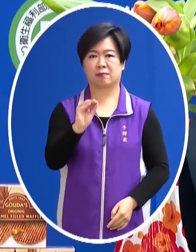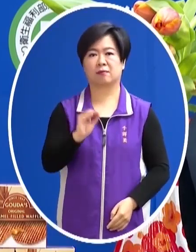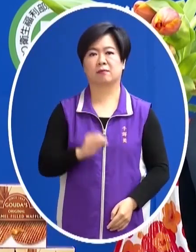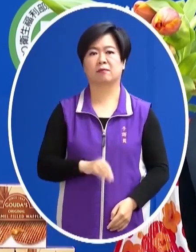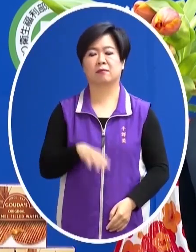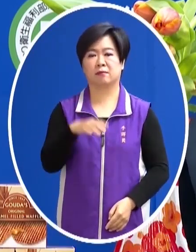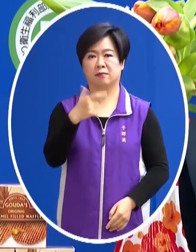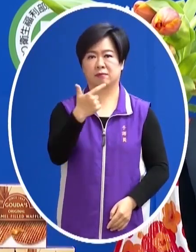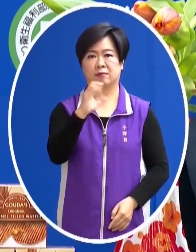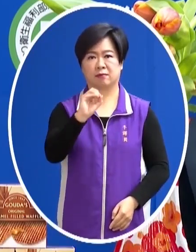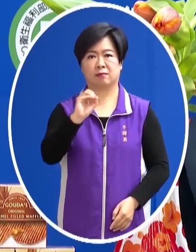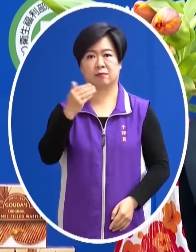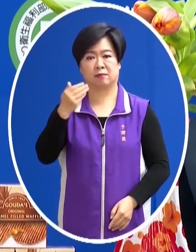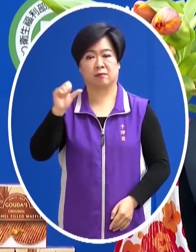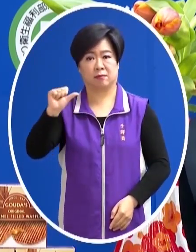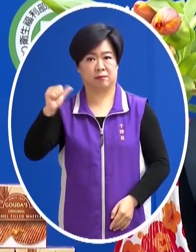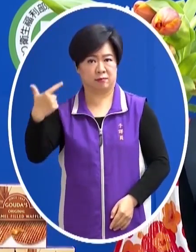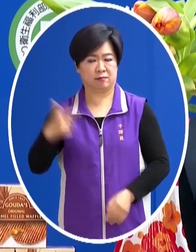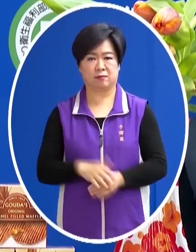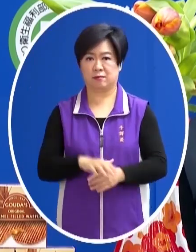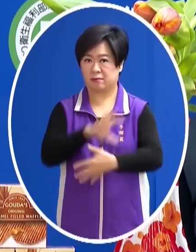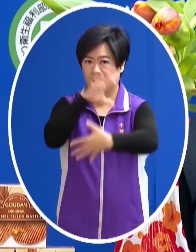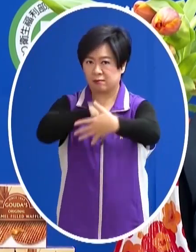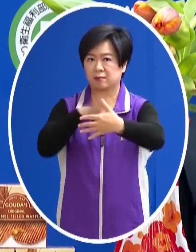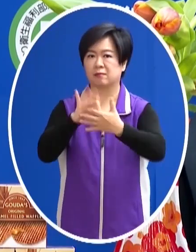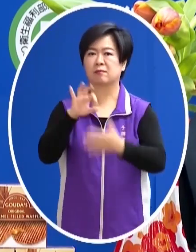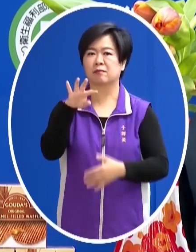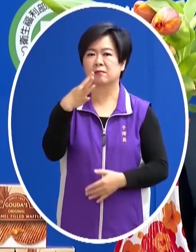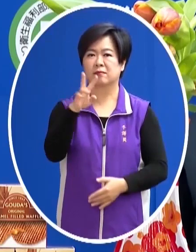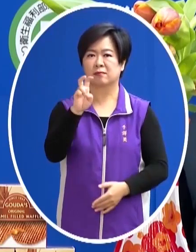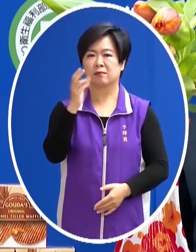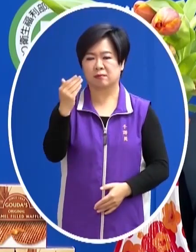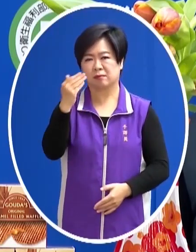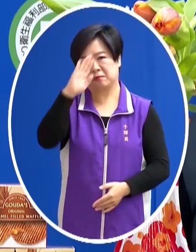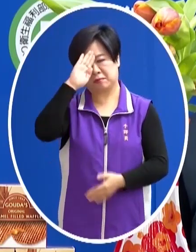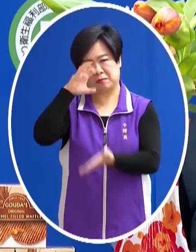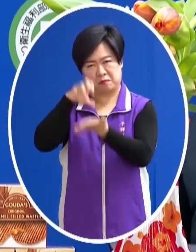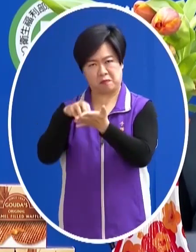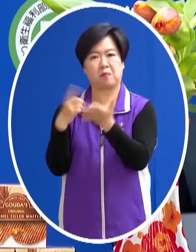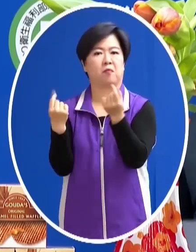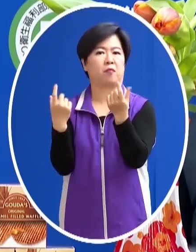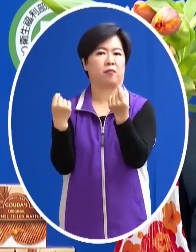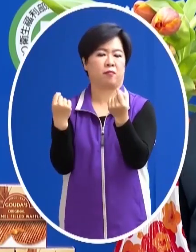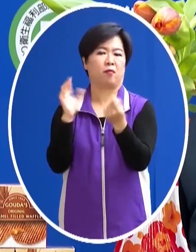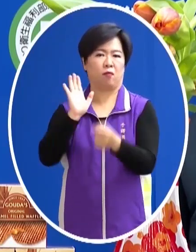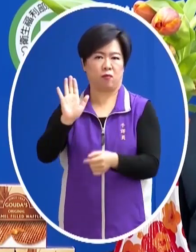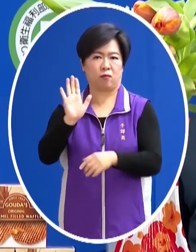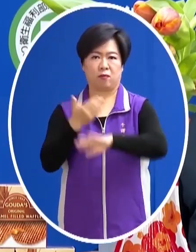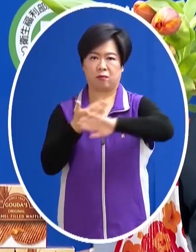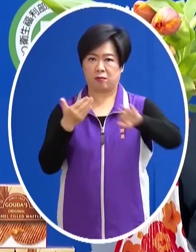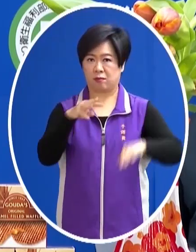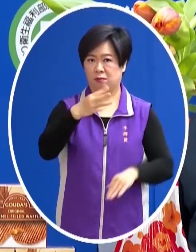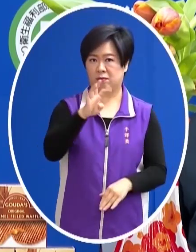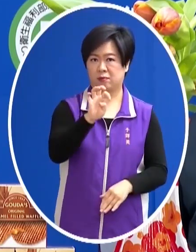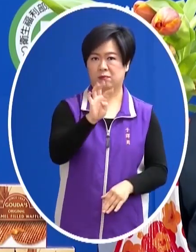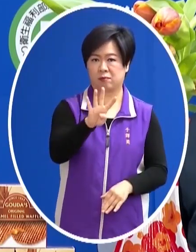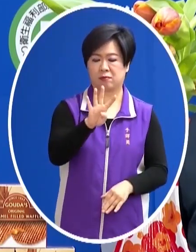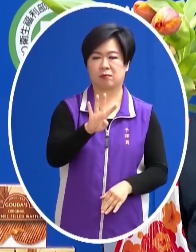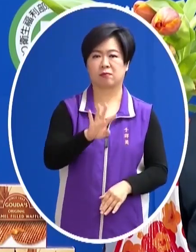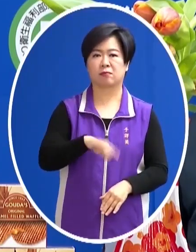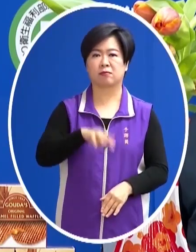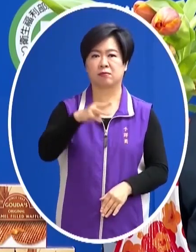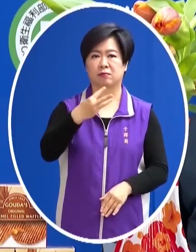606956件、哦、那其中一样、哦、429例的确诊，那343例的境外移